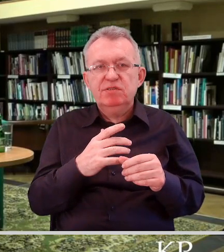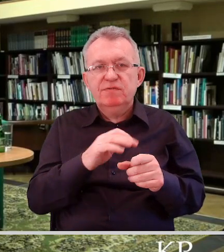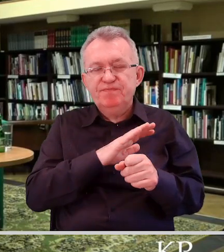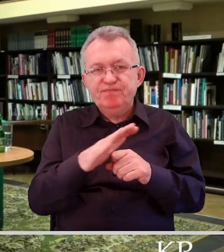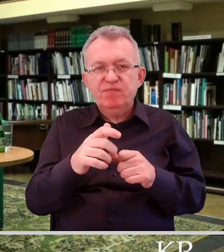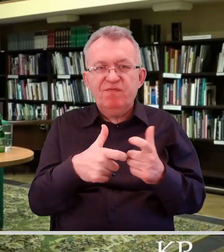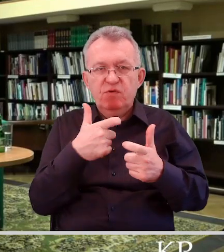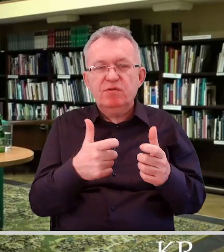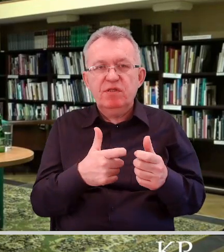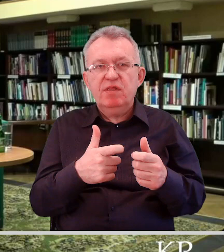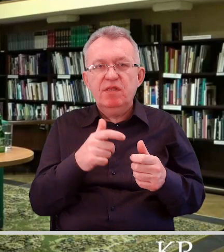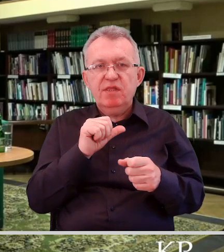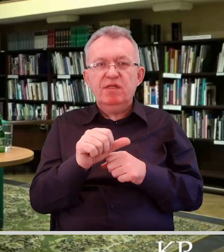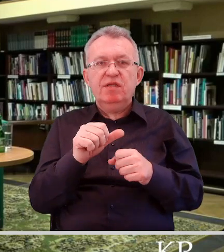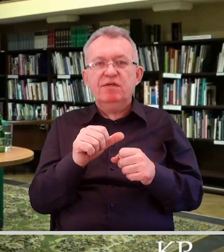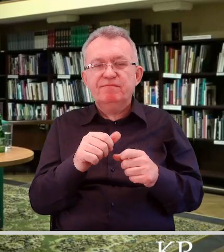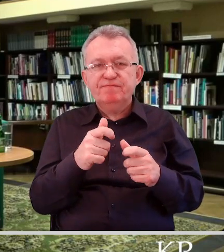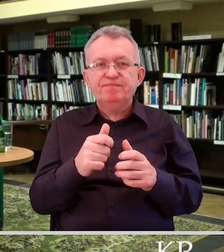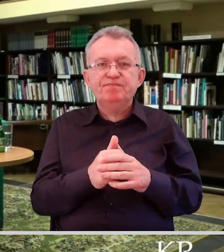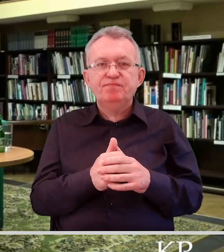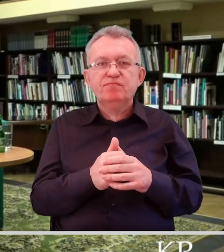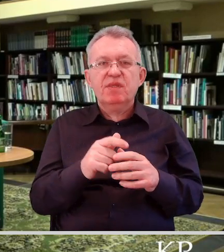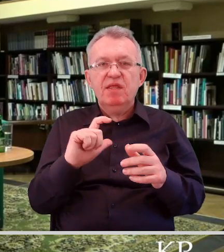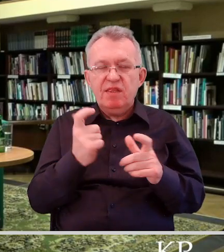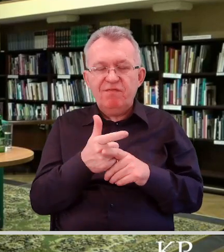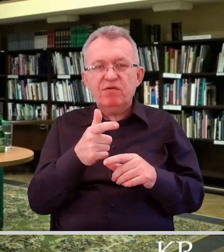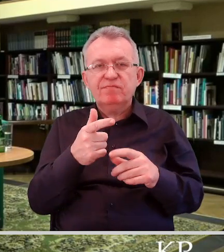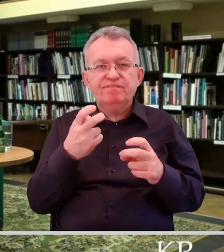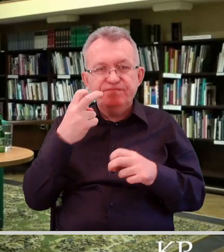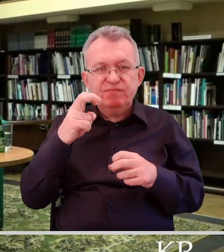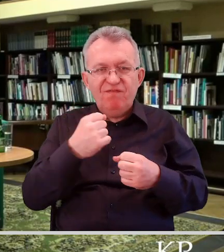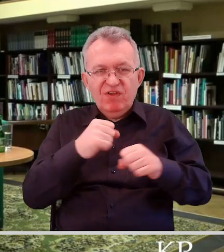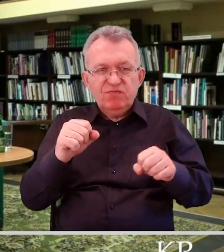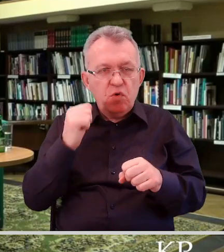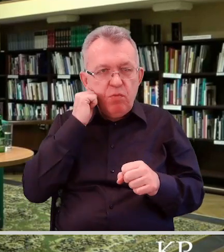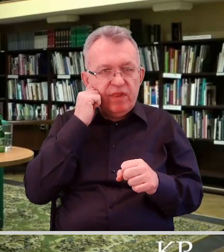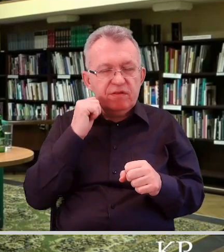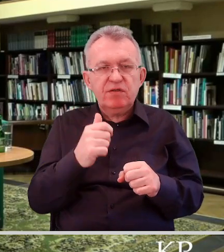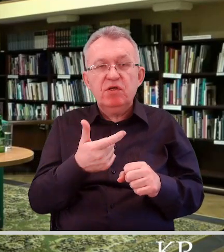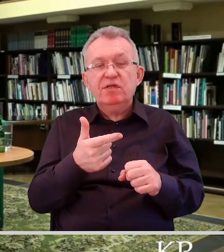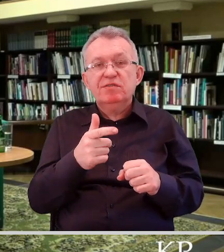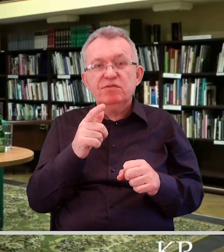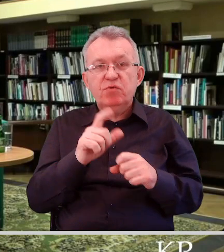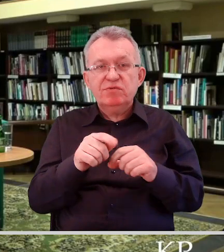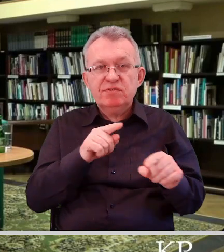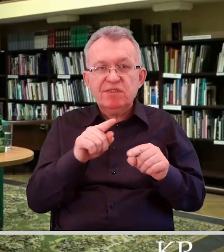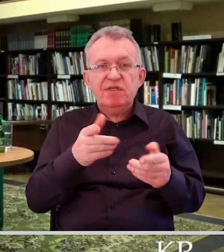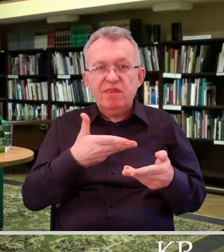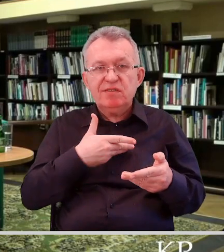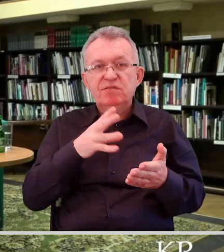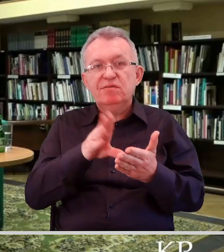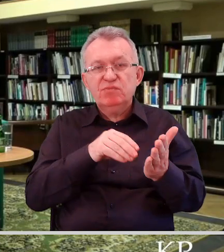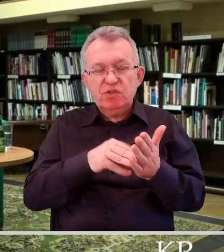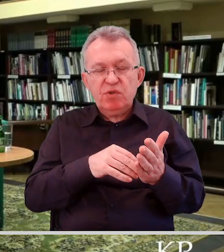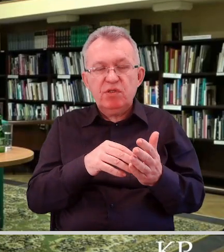spełnić taki postulat feministyczny, dawny postulat feministyczny, to znaczy dać nam